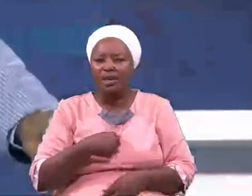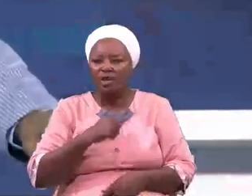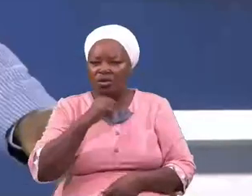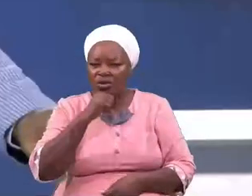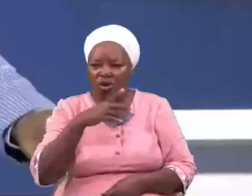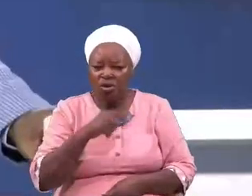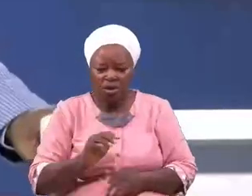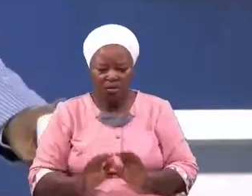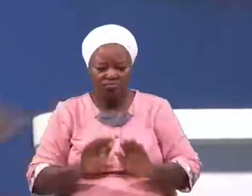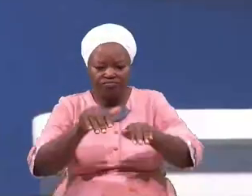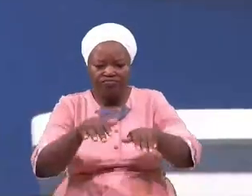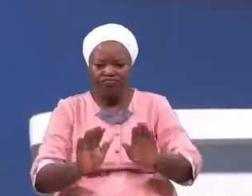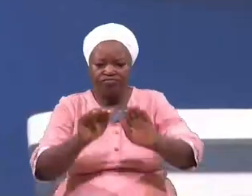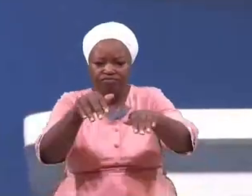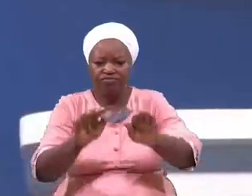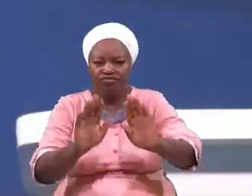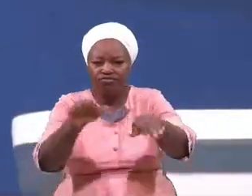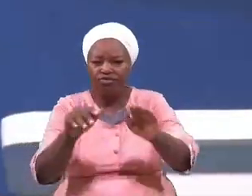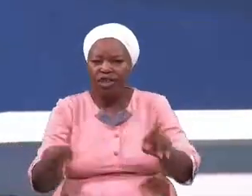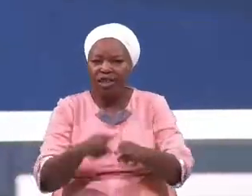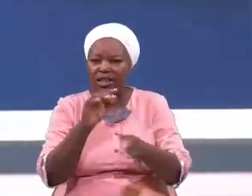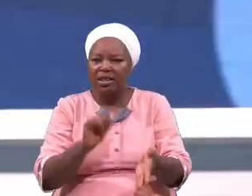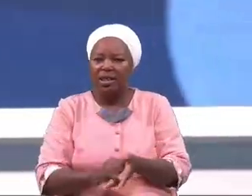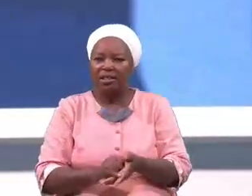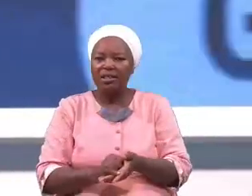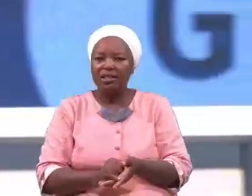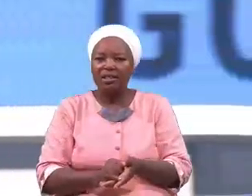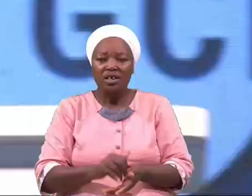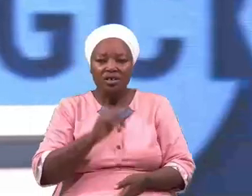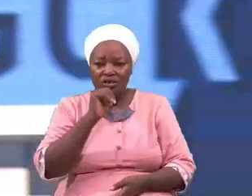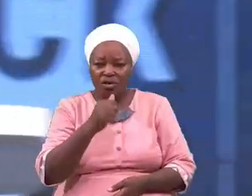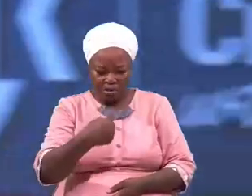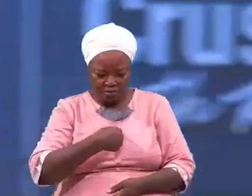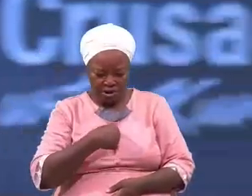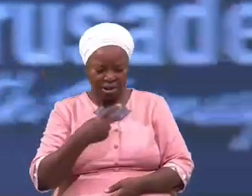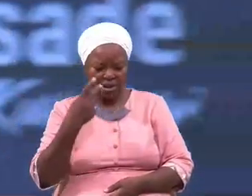orageuse autour de moi, pas la barque qui saute et tombe,